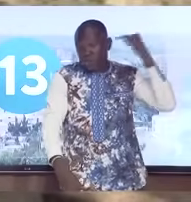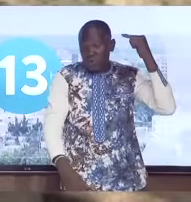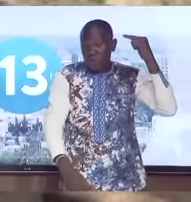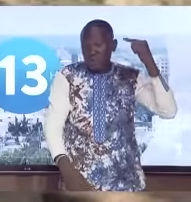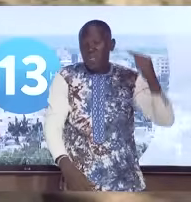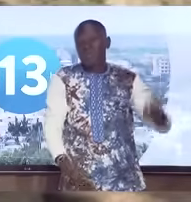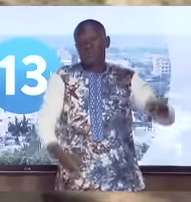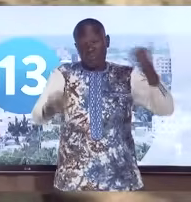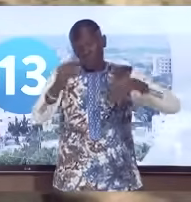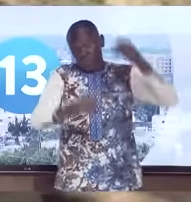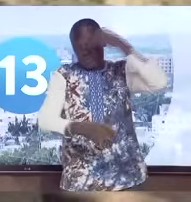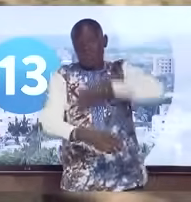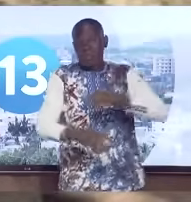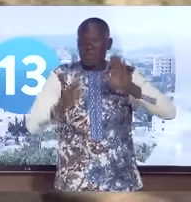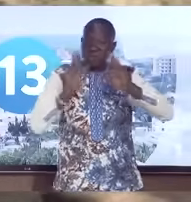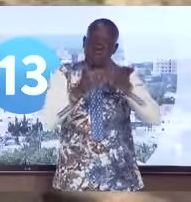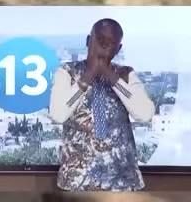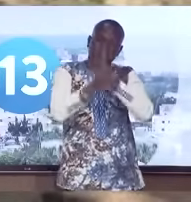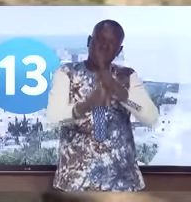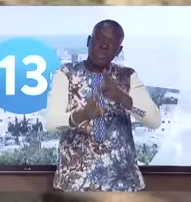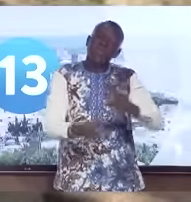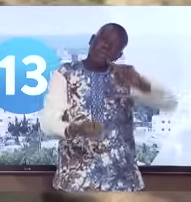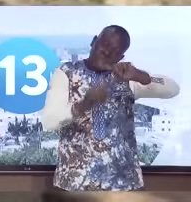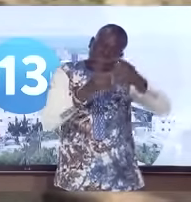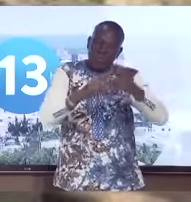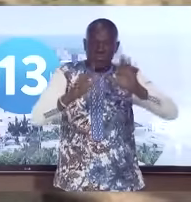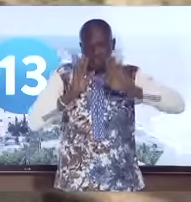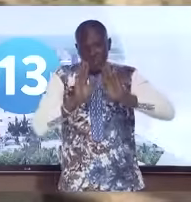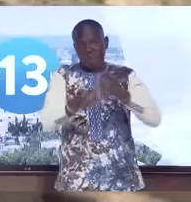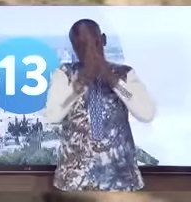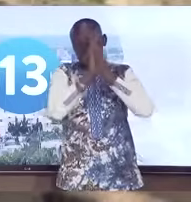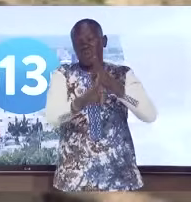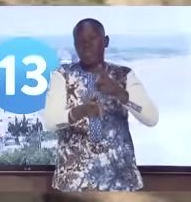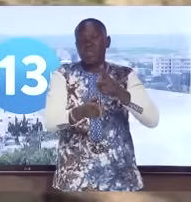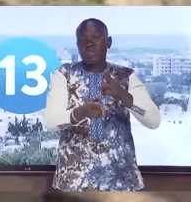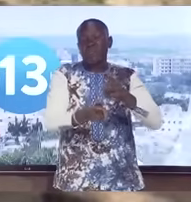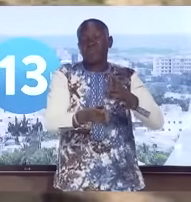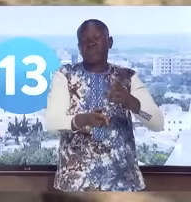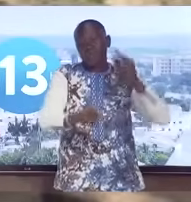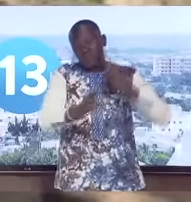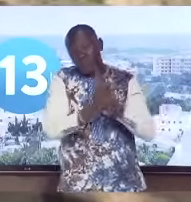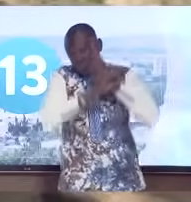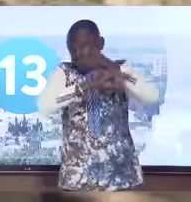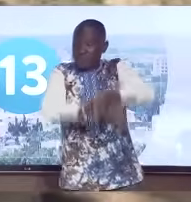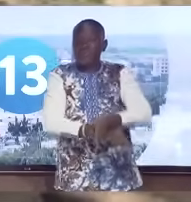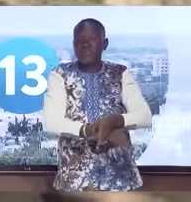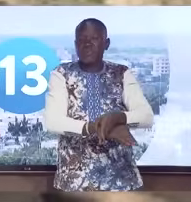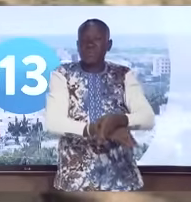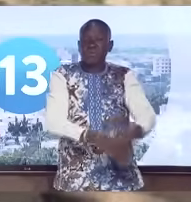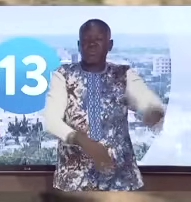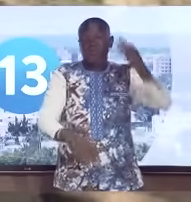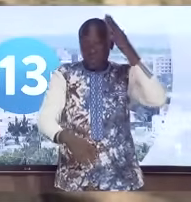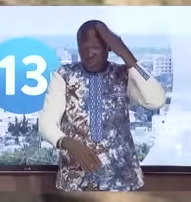déposer tes armes. Toi et tes compagnons, déposez vos armes, sinon vous le ferez de gré ou de force. Je sais où vous vous